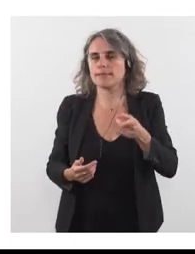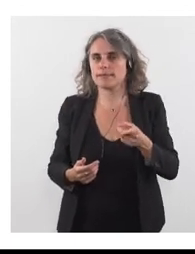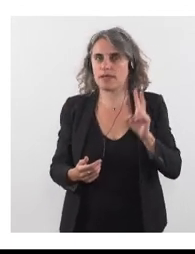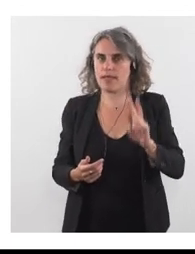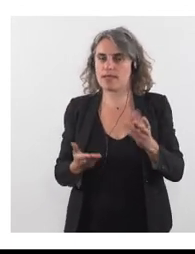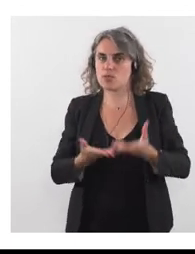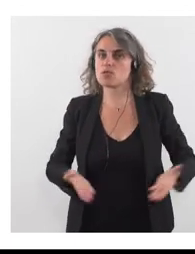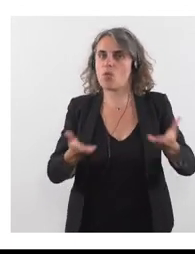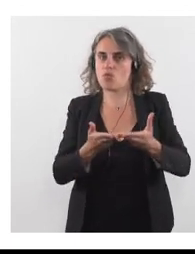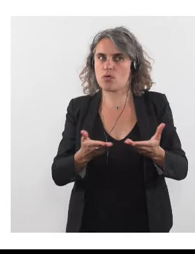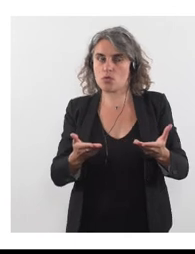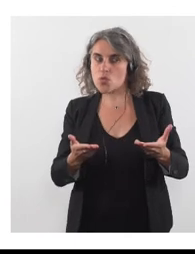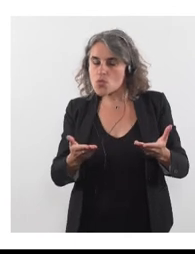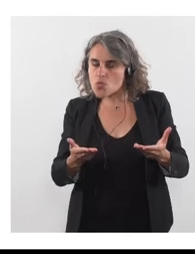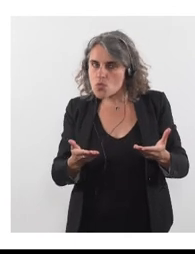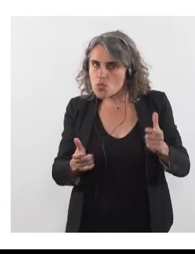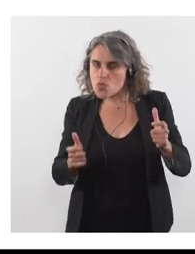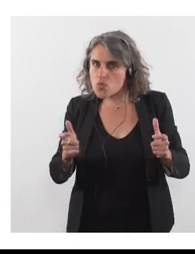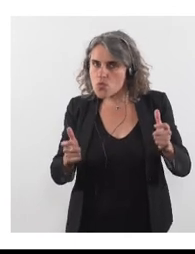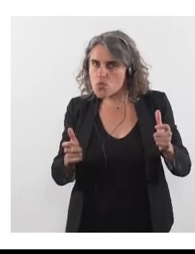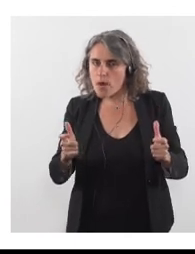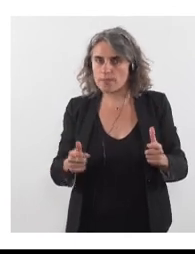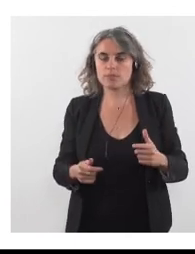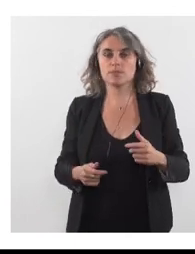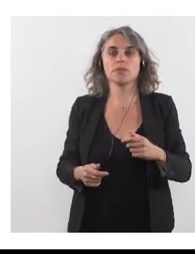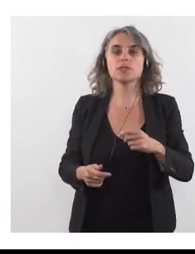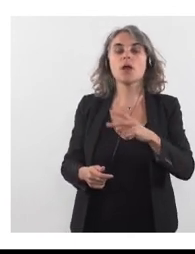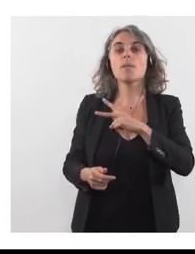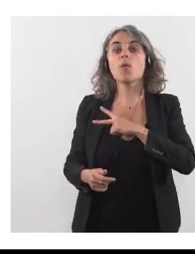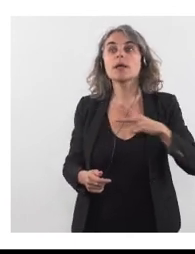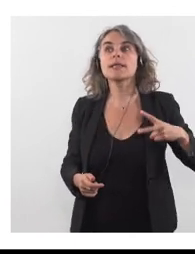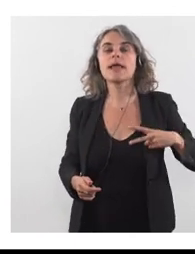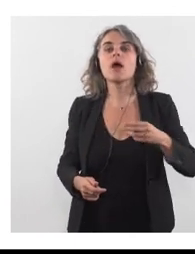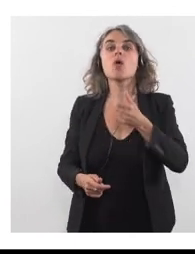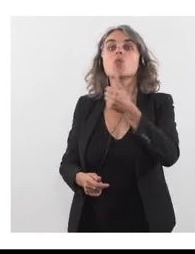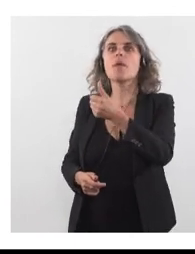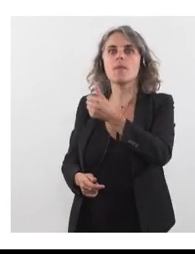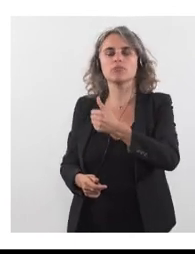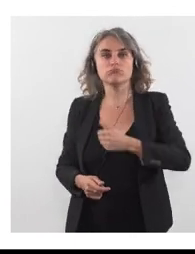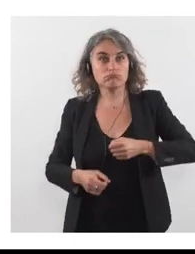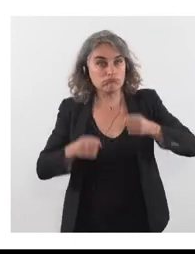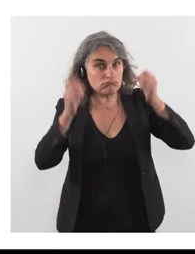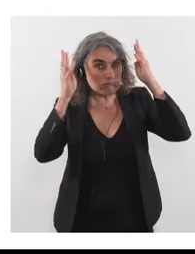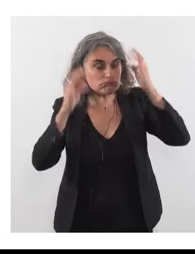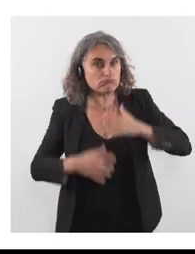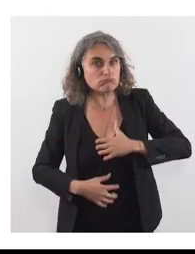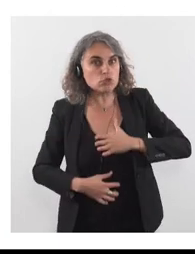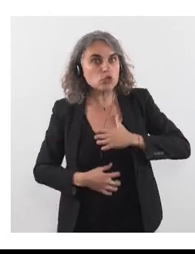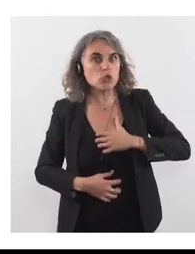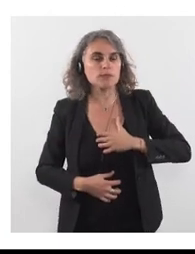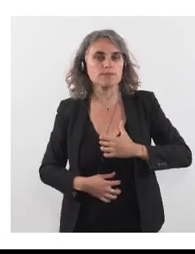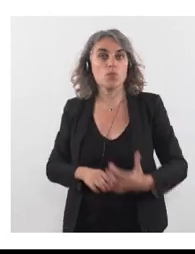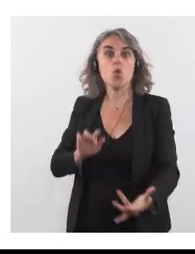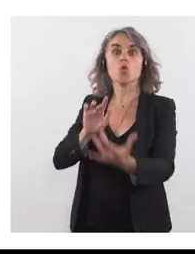de précarité dans laquelle on est, c'est le propriétaire qui a trouvé ça tellement scandaleux, qui nous a saisis et qui a financé toute